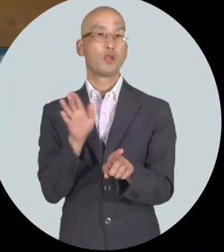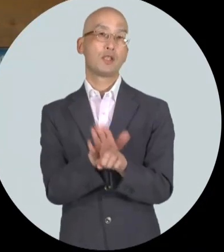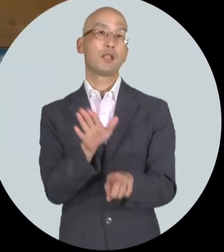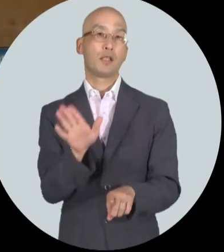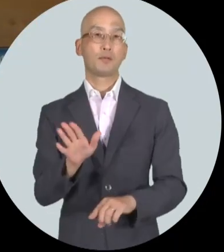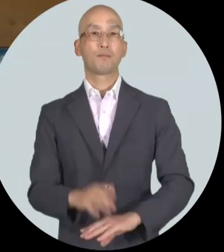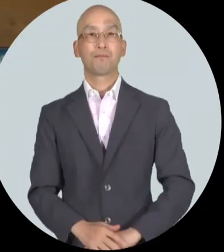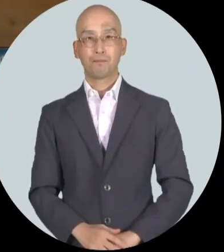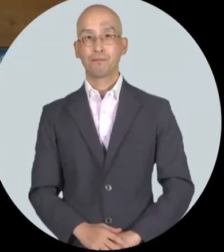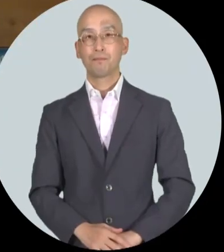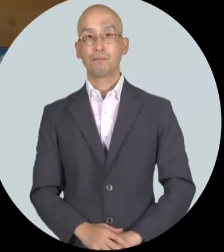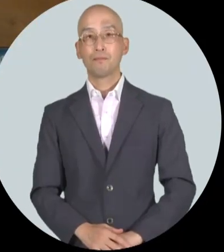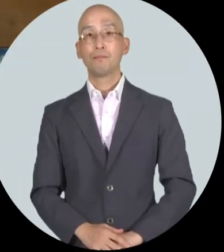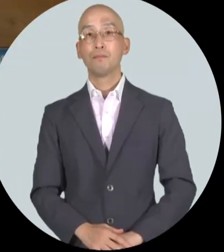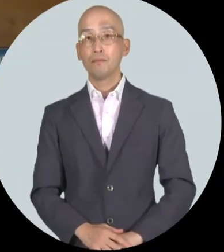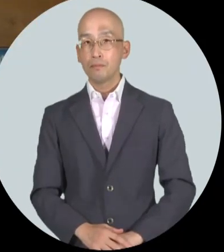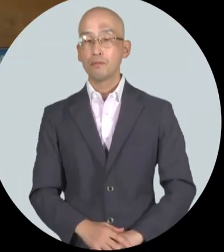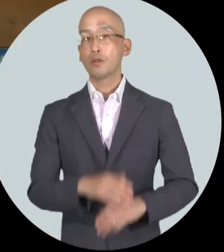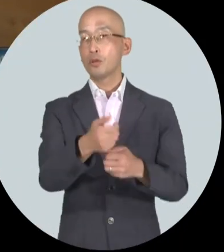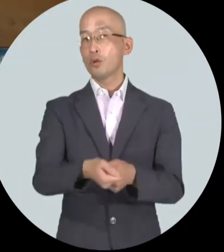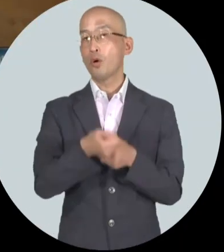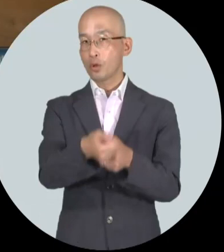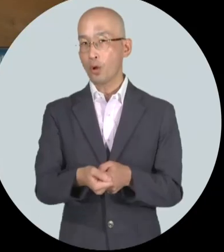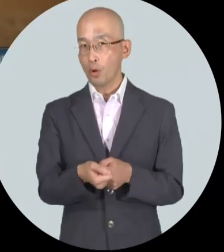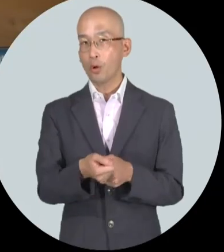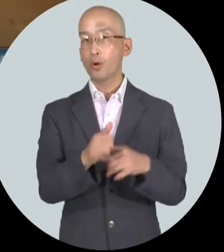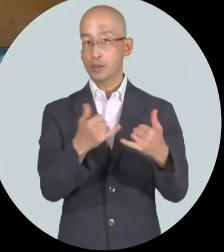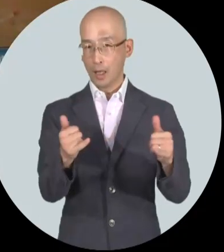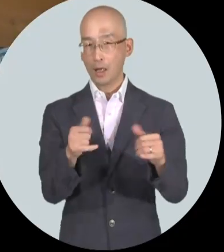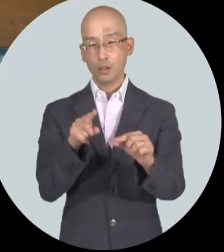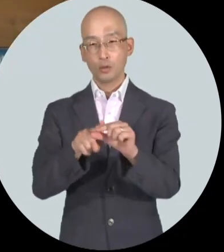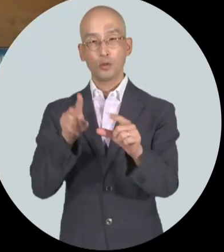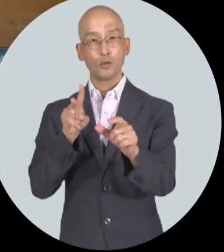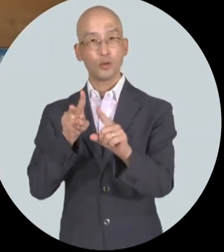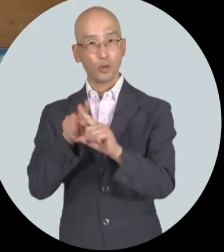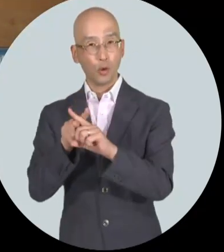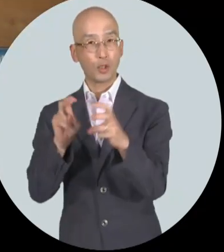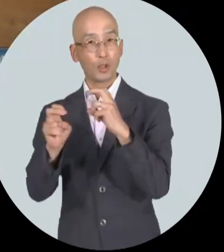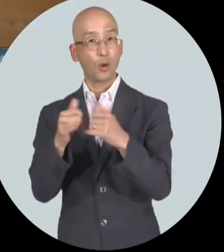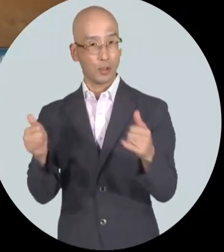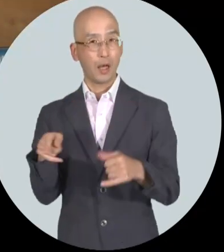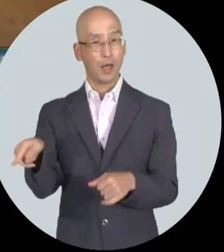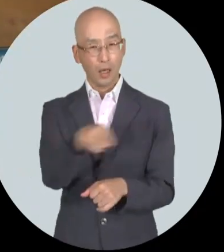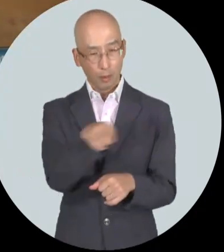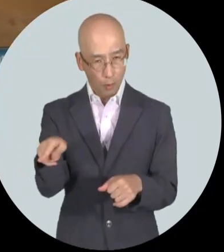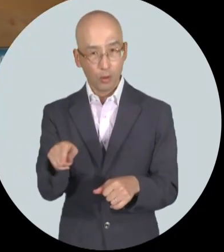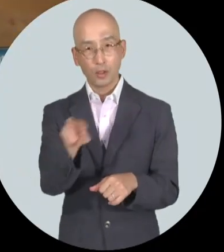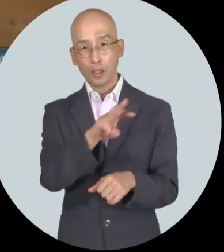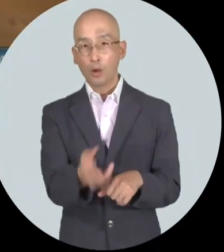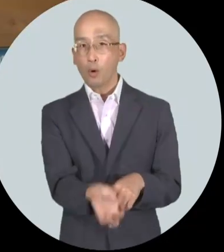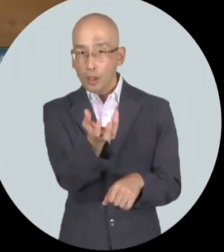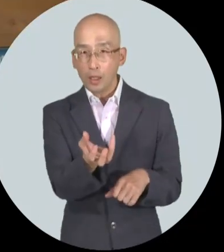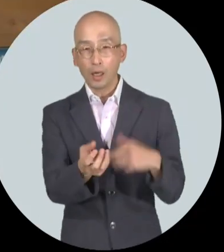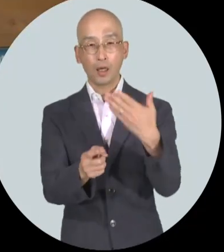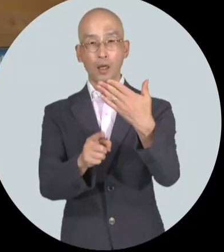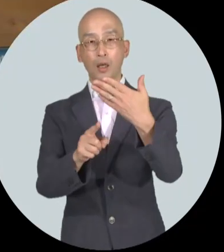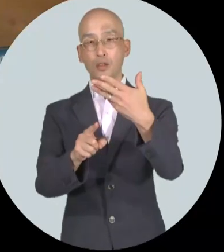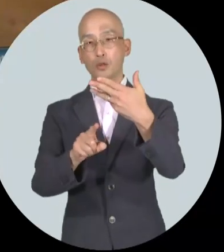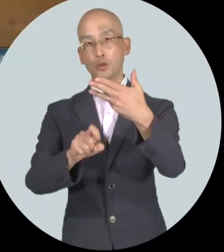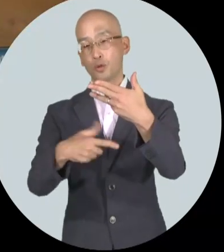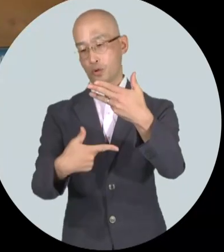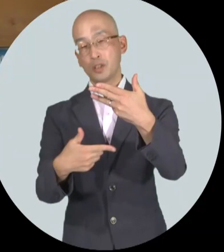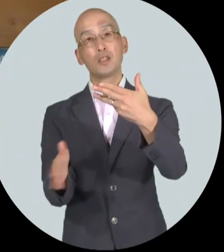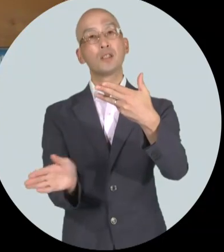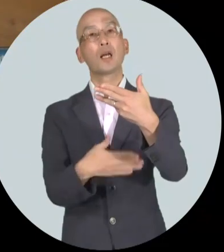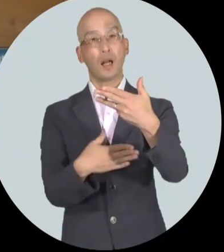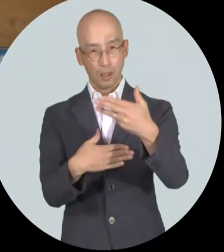に農業者も中小企業者に対しましても、発災直後の8月16日、翌日には